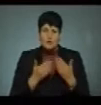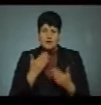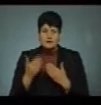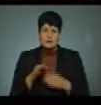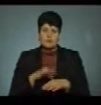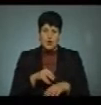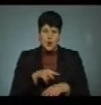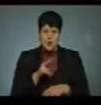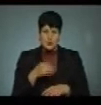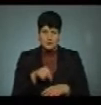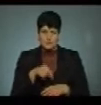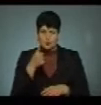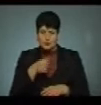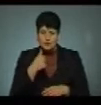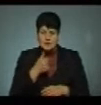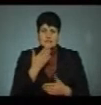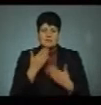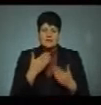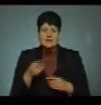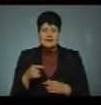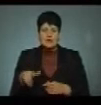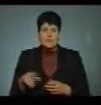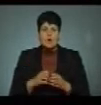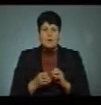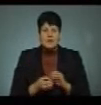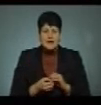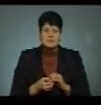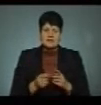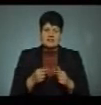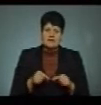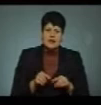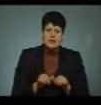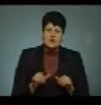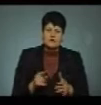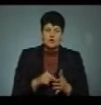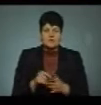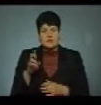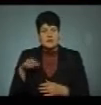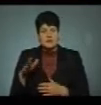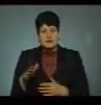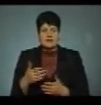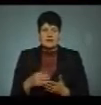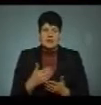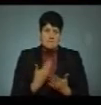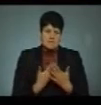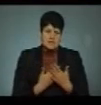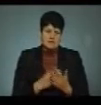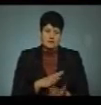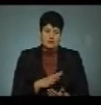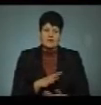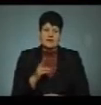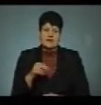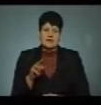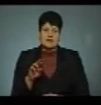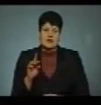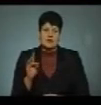року. Працівники групи запитували тернополян про проблеми і сфери розвитку міста та країни. На презентації побувала Діана Ярошенко.